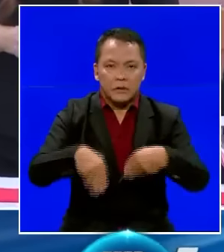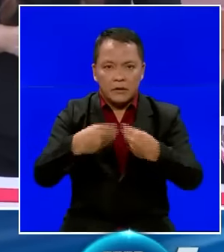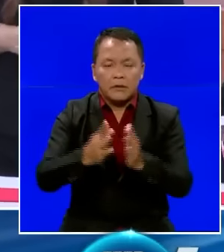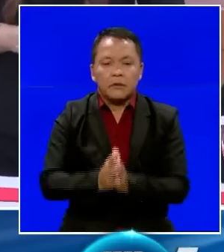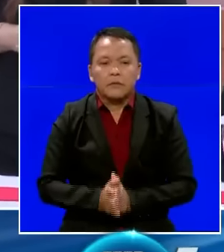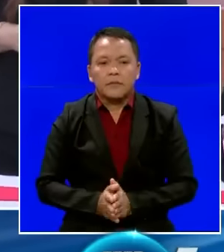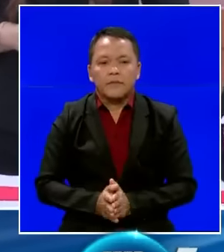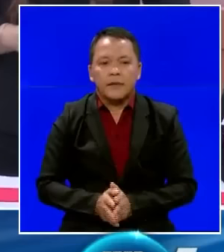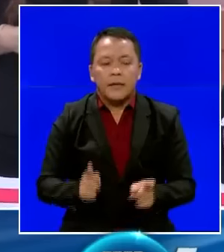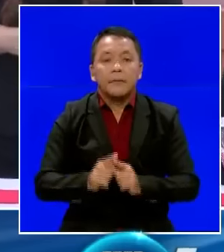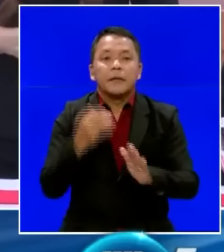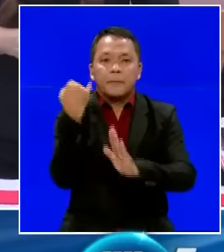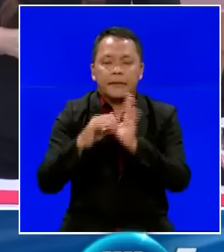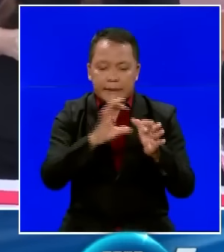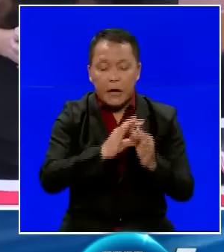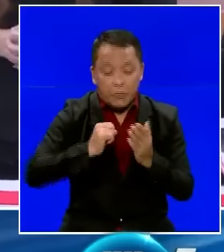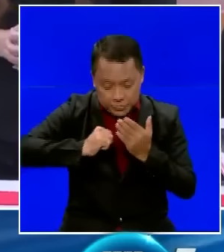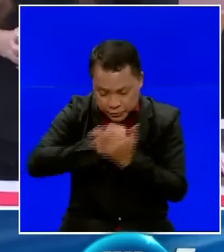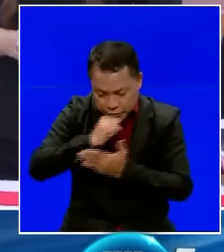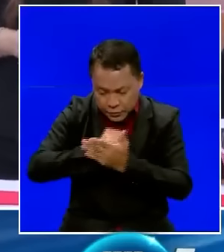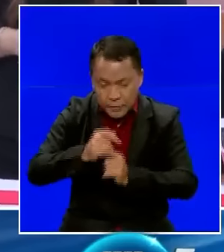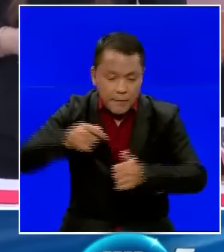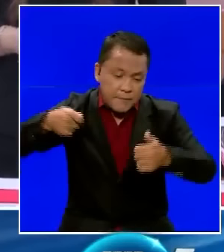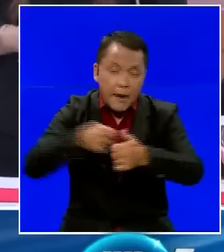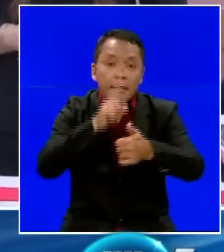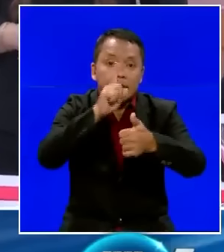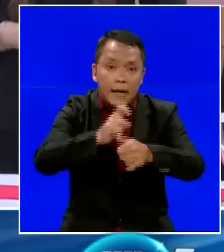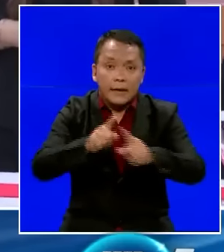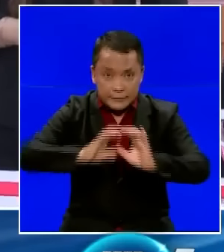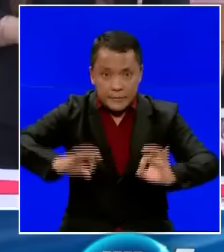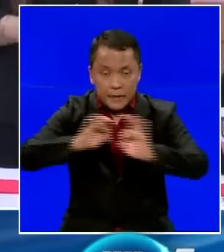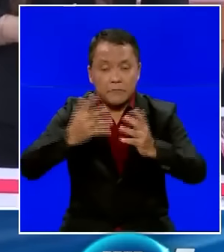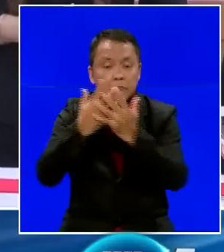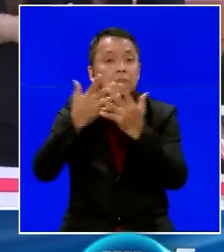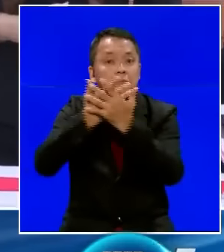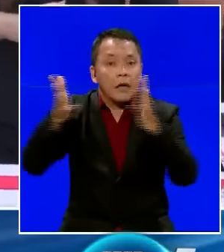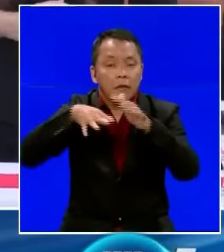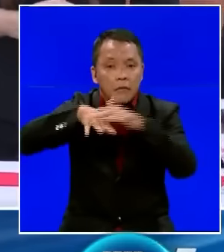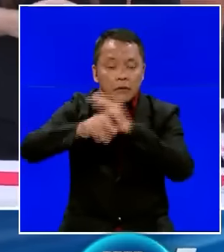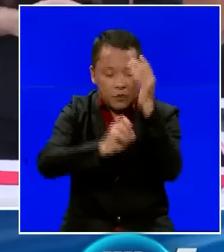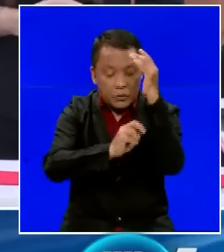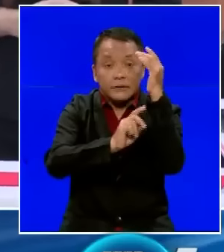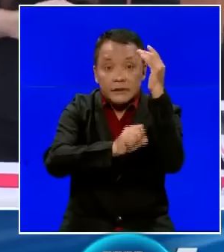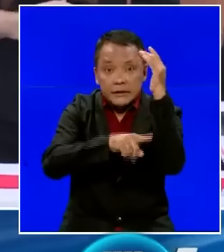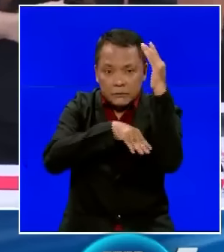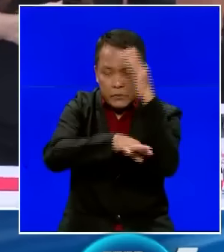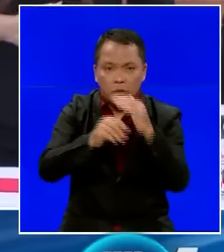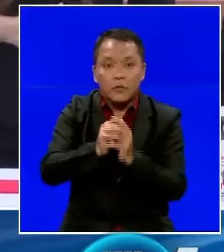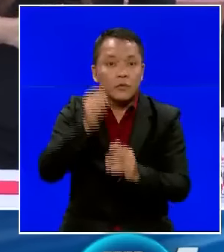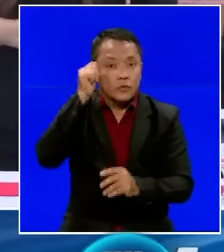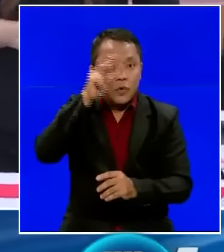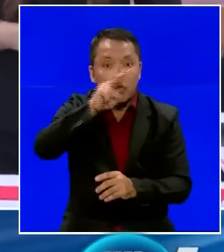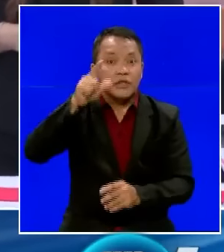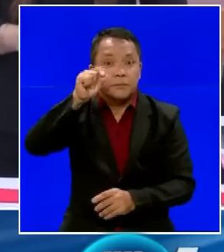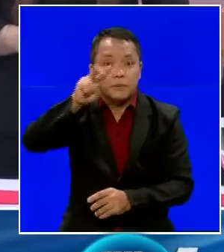เสียแป้งนาโนดมีคดีเกี่ยวกับยาเสพติดฆ่าผู้อื่นและที่สำคัญแหกคุกออกจากจังหวัดนครศรีธรรมราชเมื่อ